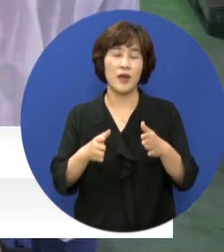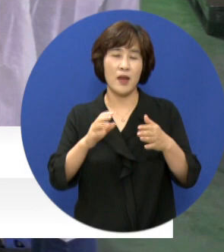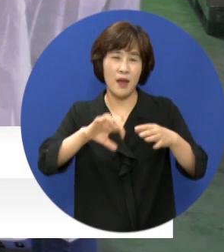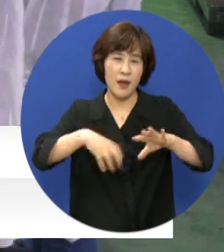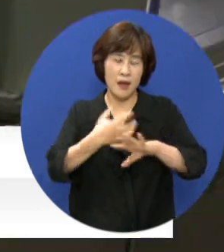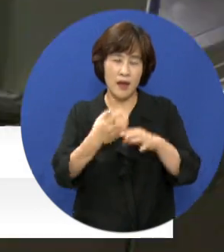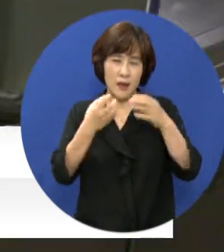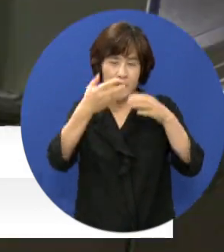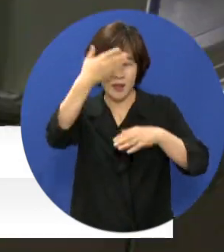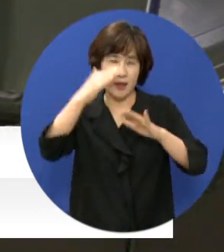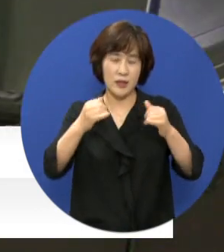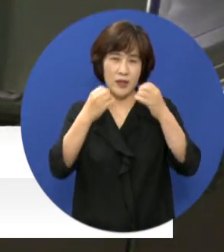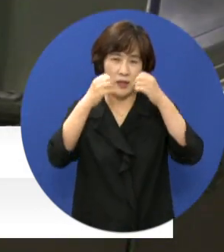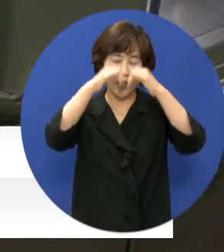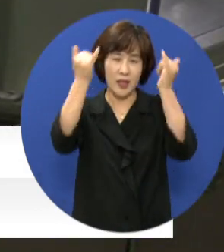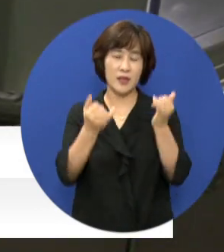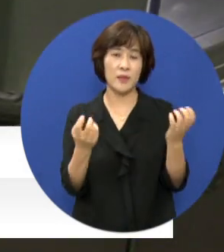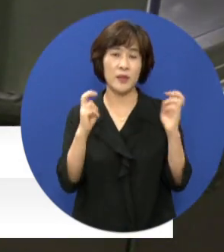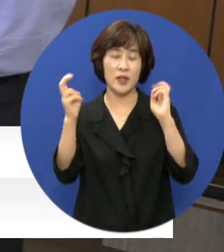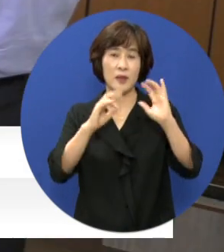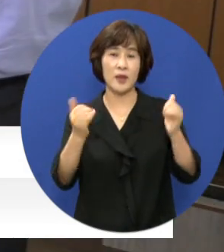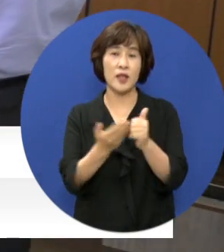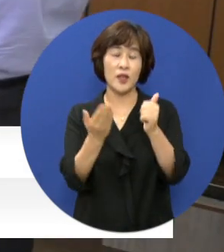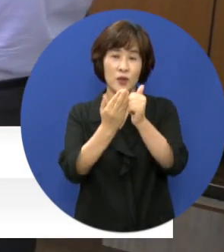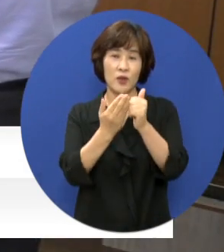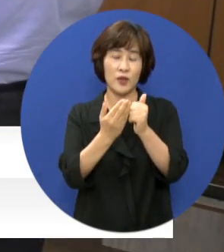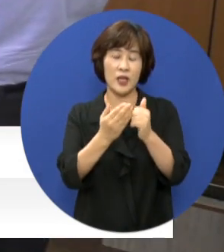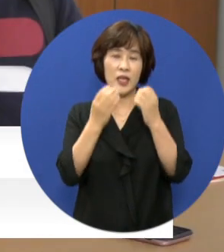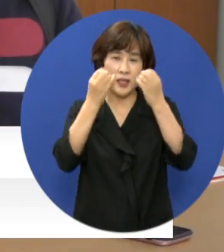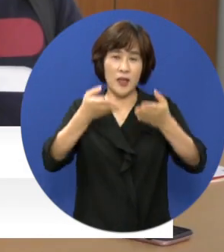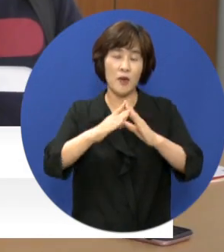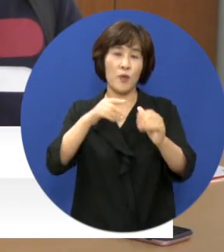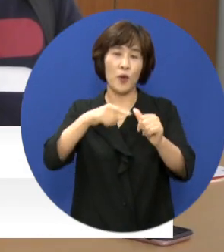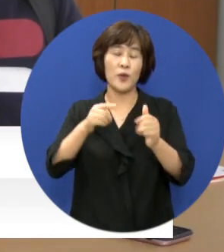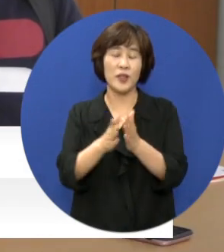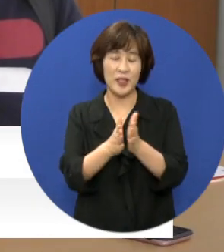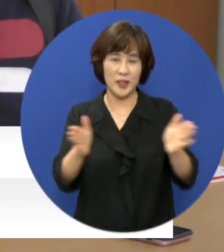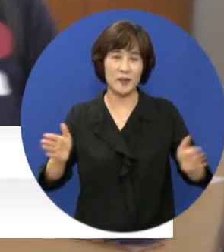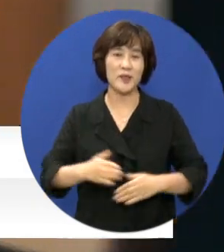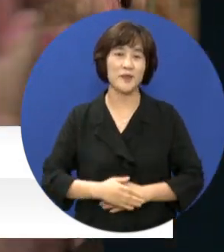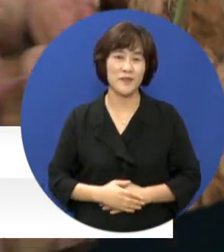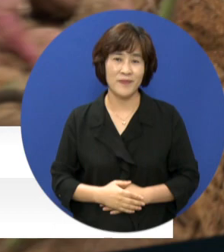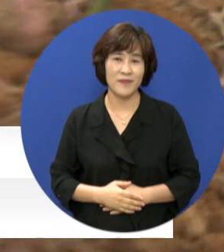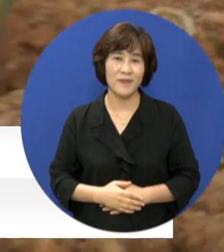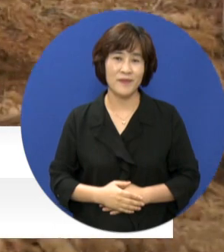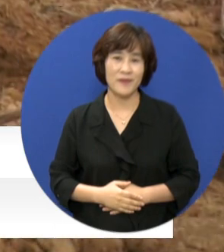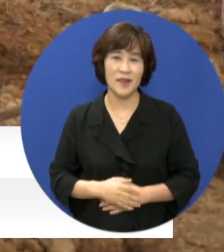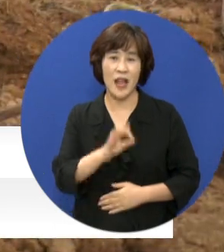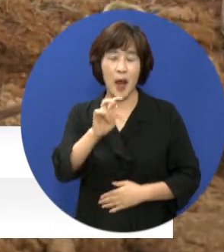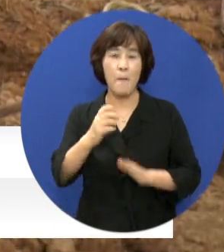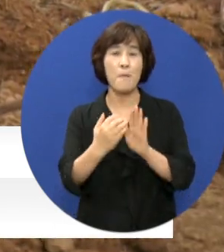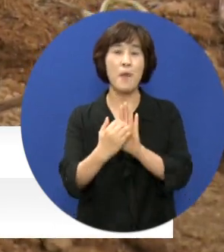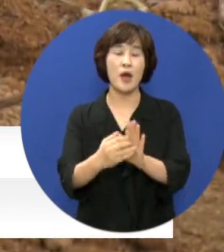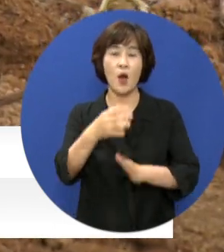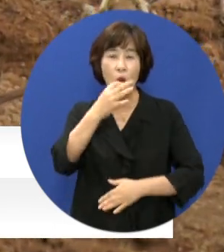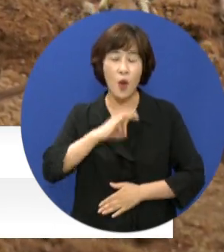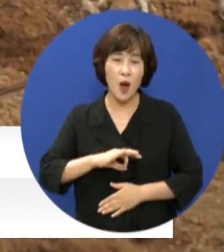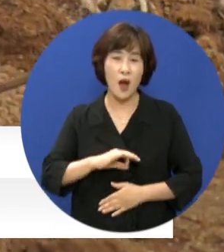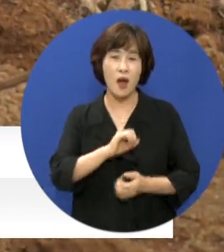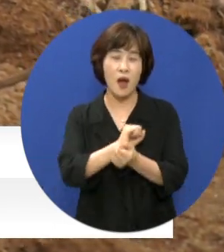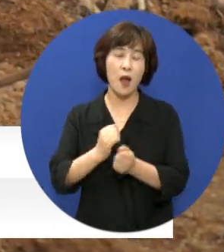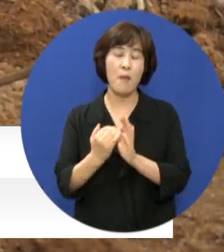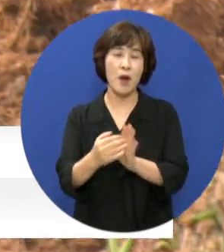혁신적인 청년 사회적 기업가 를 키우는 사회적 경제의 청년 창업 아카데미 를 운영합니다 강하 효과와 면역력